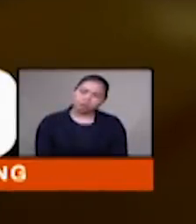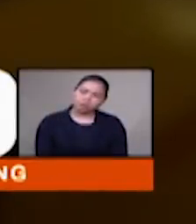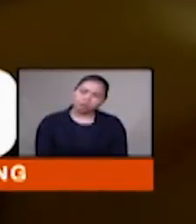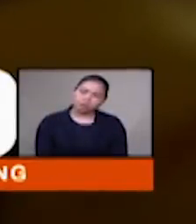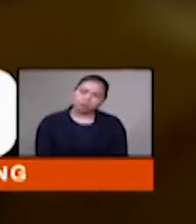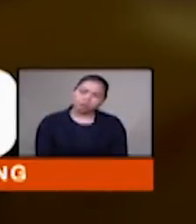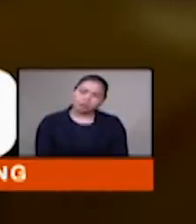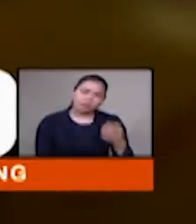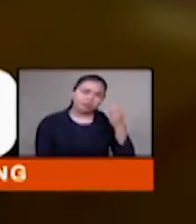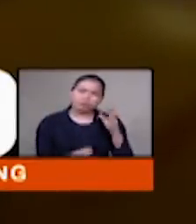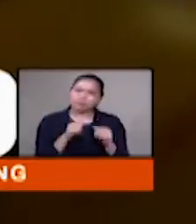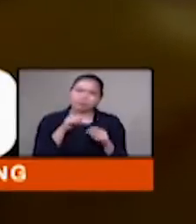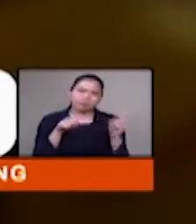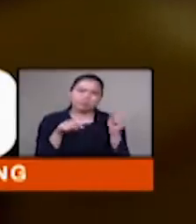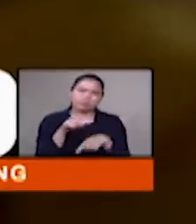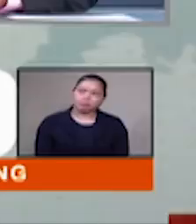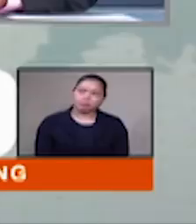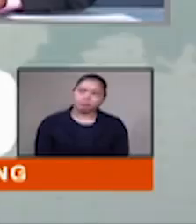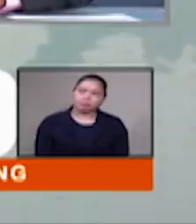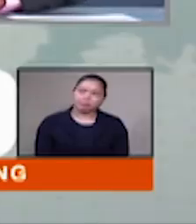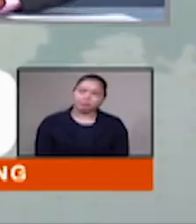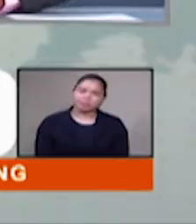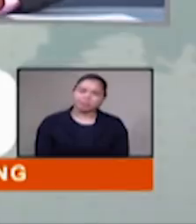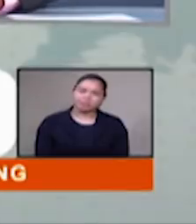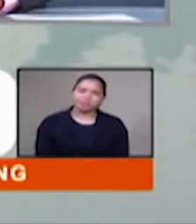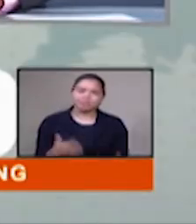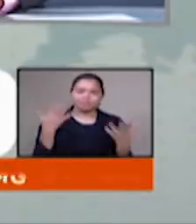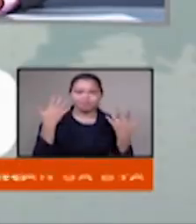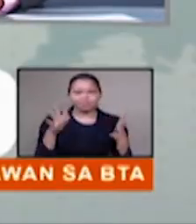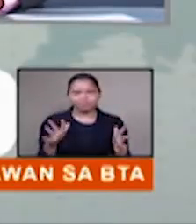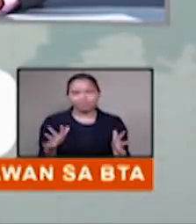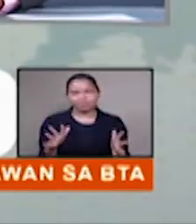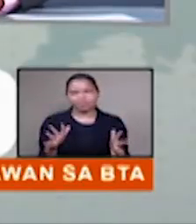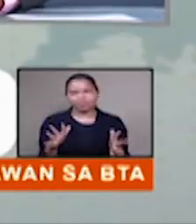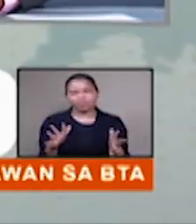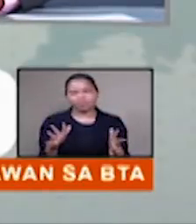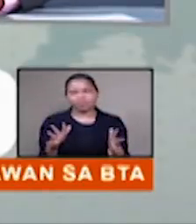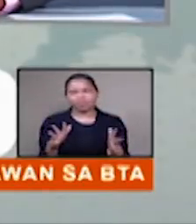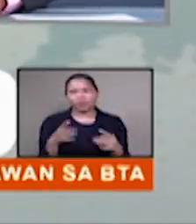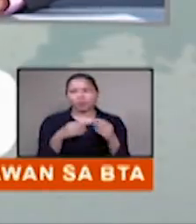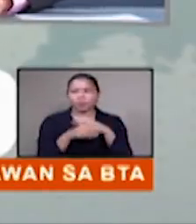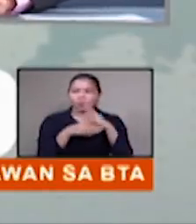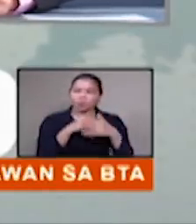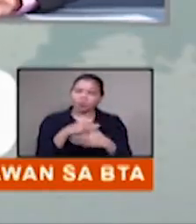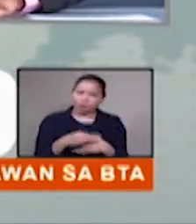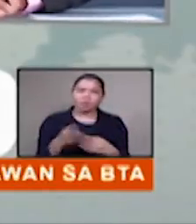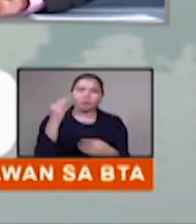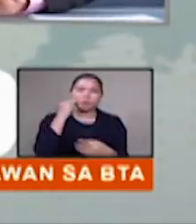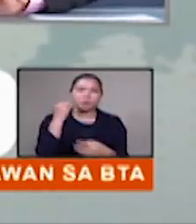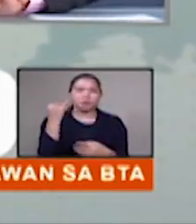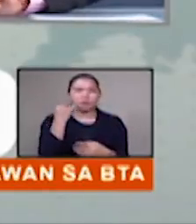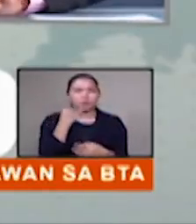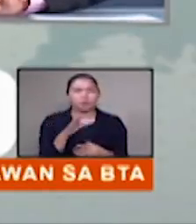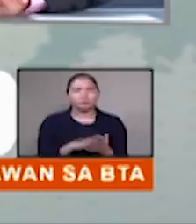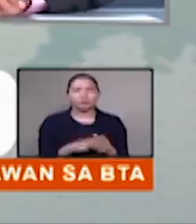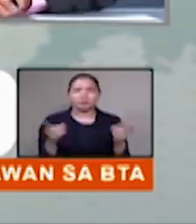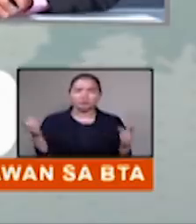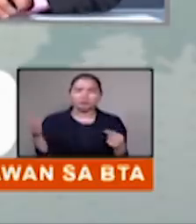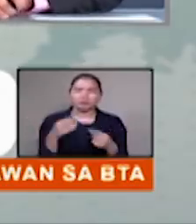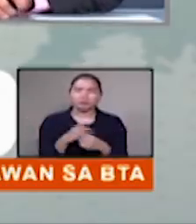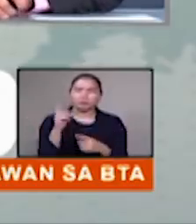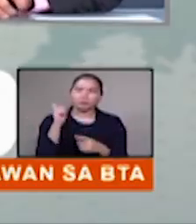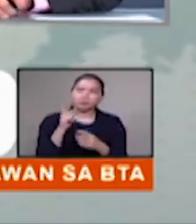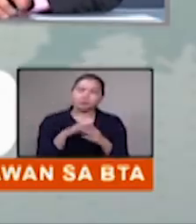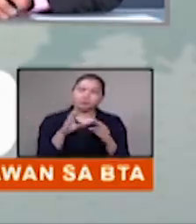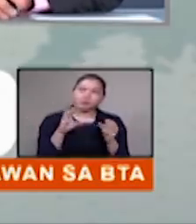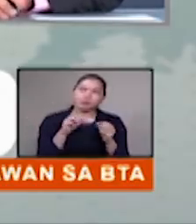Hindi ko na po kaya. Tapos po makarating sa aming programa ang panawagan ni Ma'am Mary Joy. Agad po namin tinawagan ang kanyang